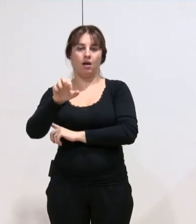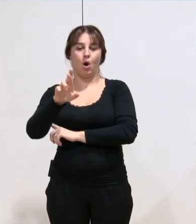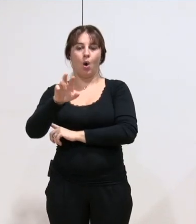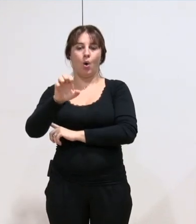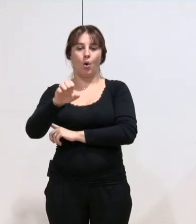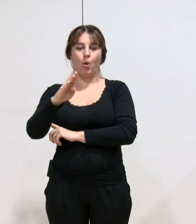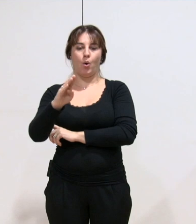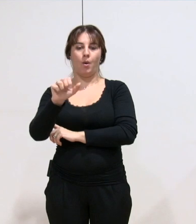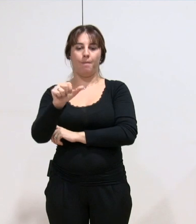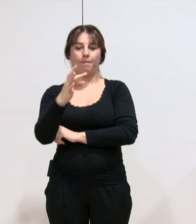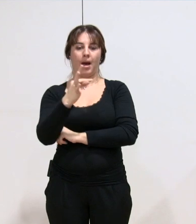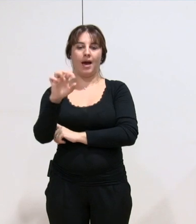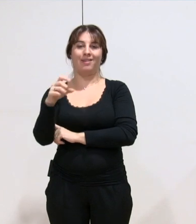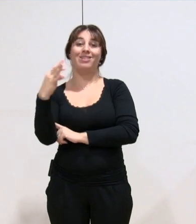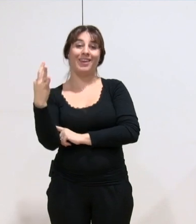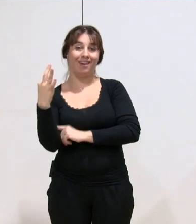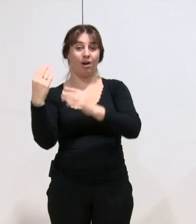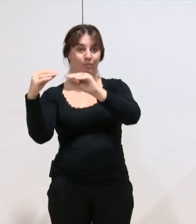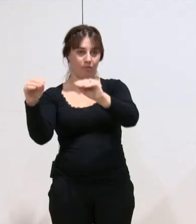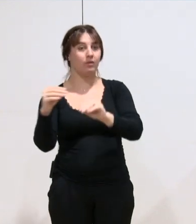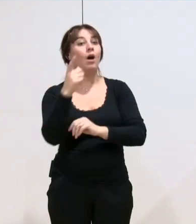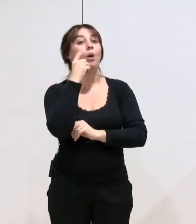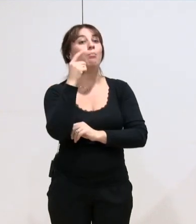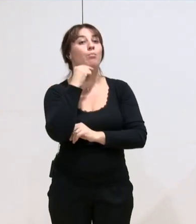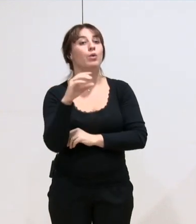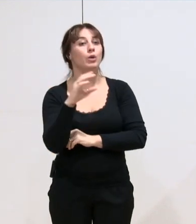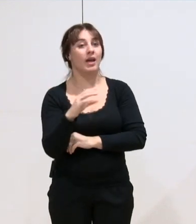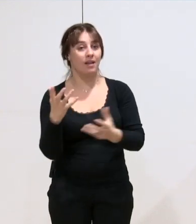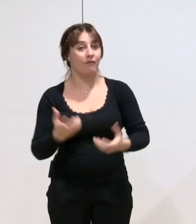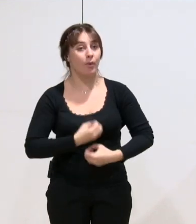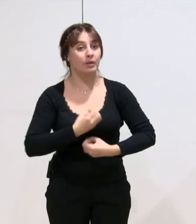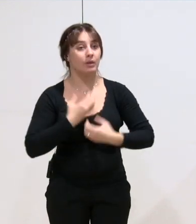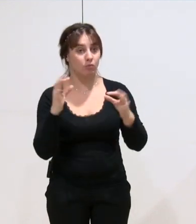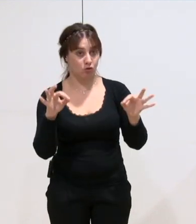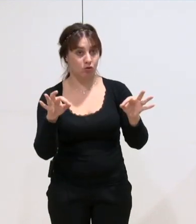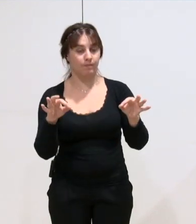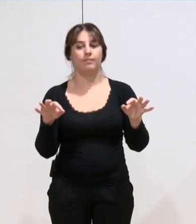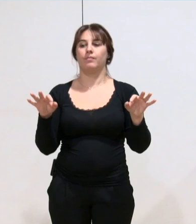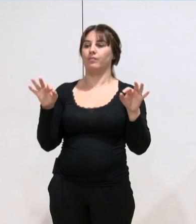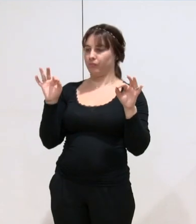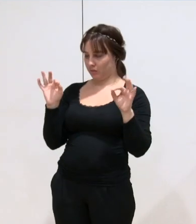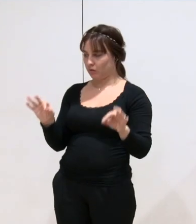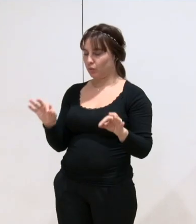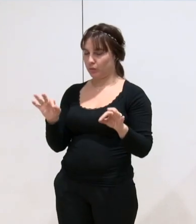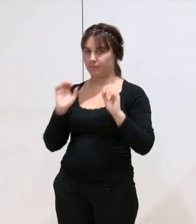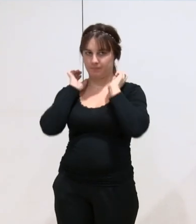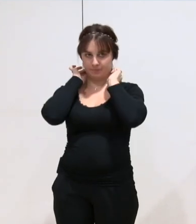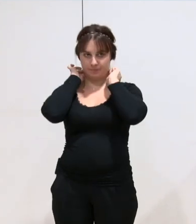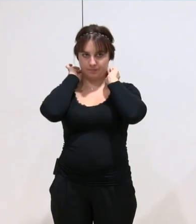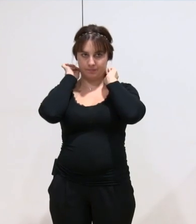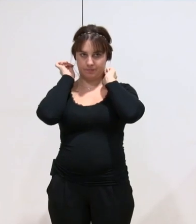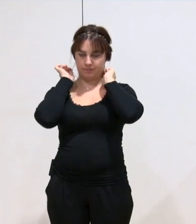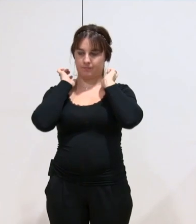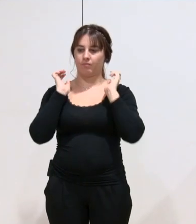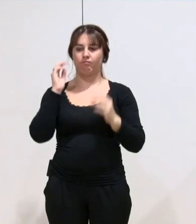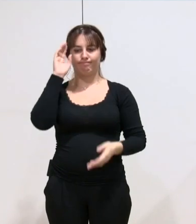j'imagine que c'est là que vous voulez prendre la parole. Tout à fait, oui, parce que donc il y a quand même un certain nombre de questions